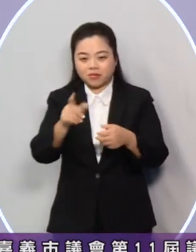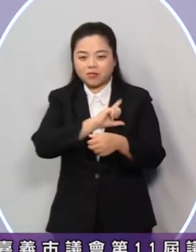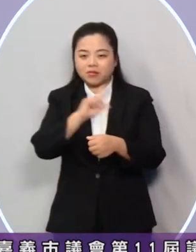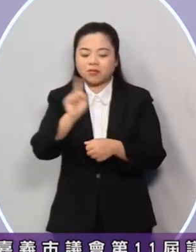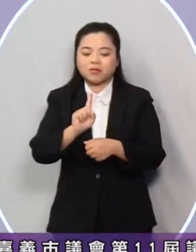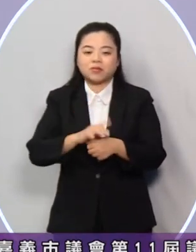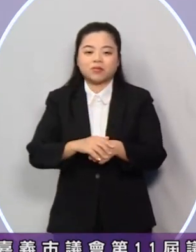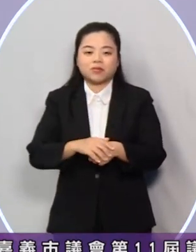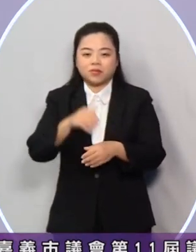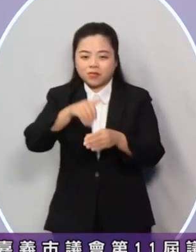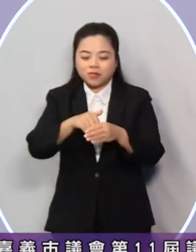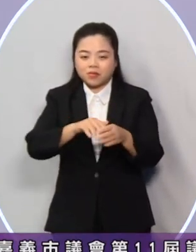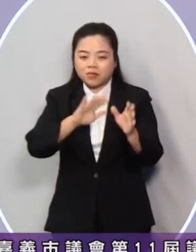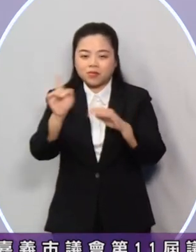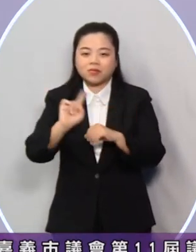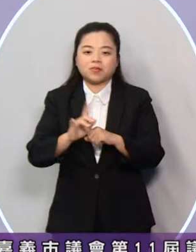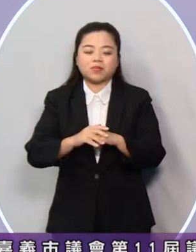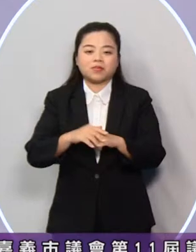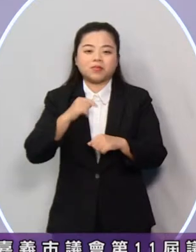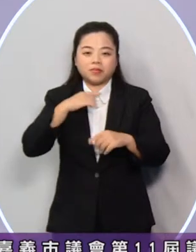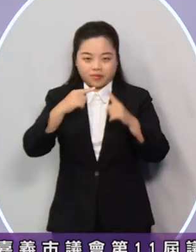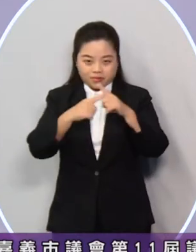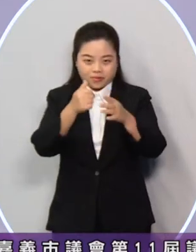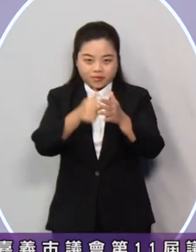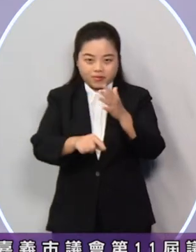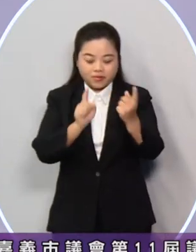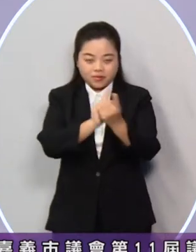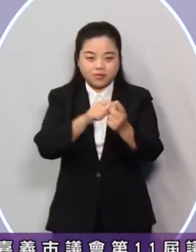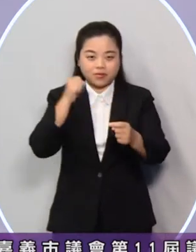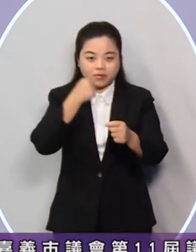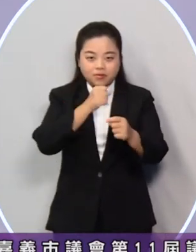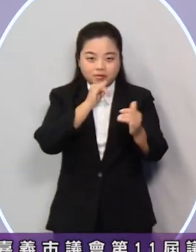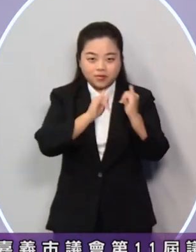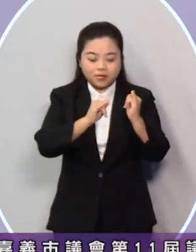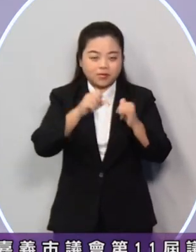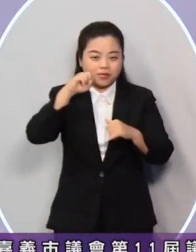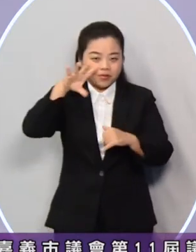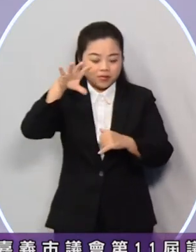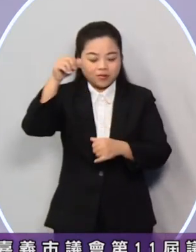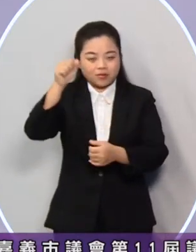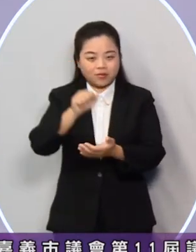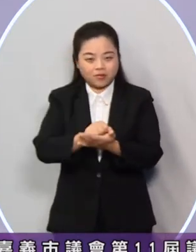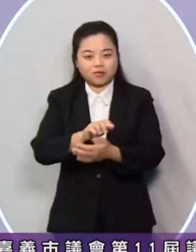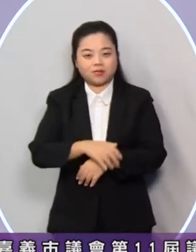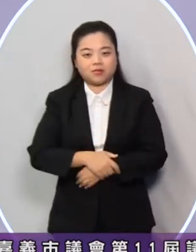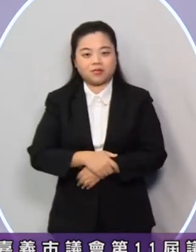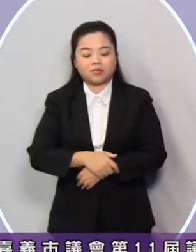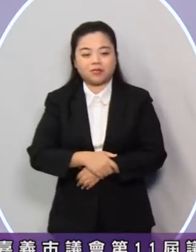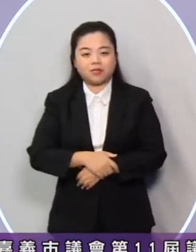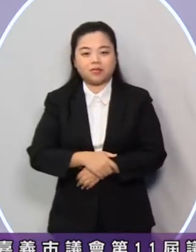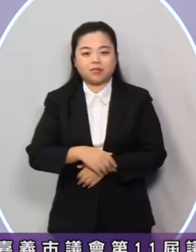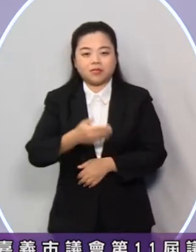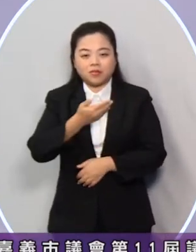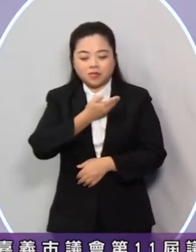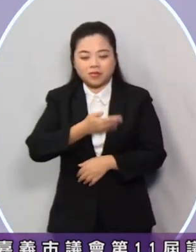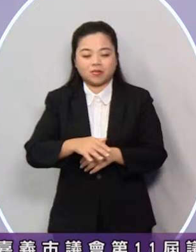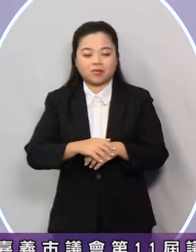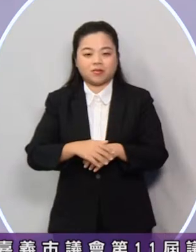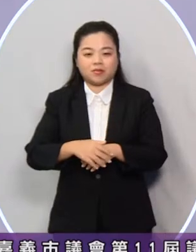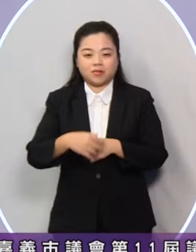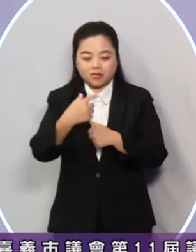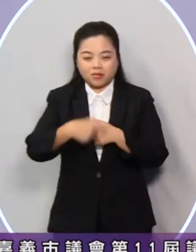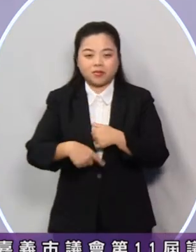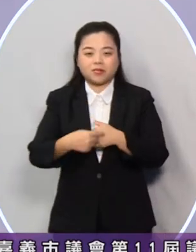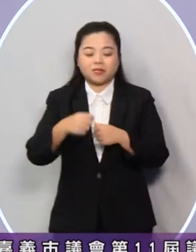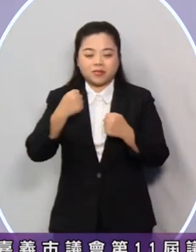我相信这是我人生对台湾公民社会一个光荣的印记。让田胜杰在嘉义民